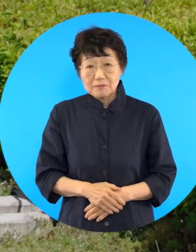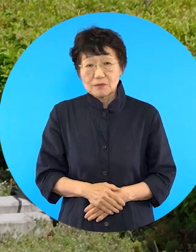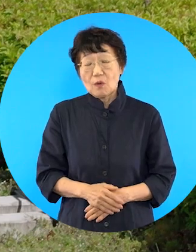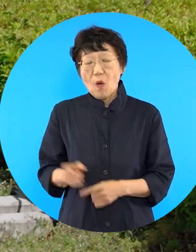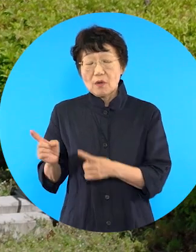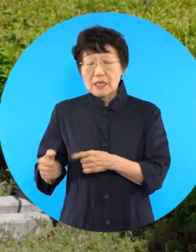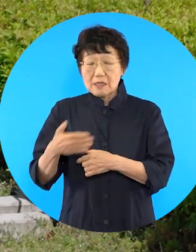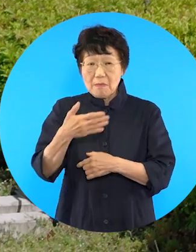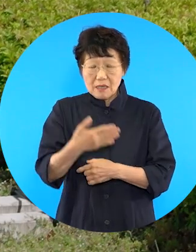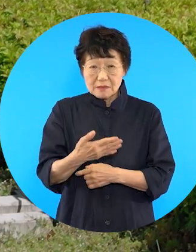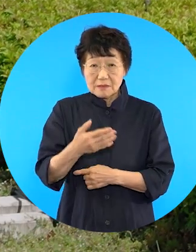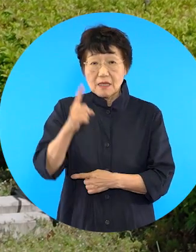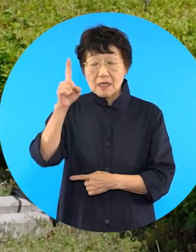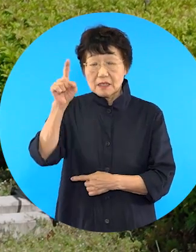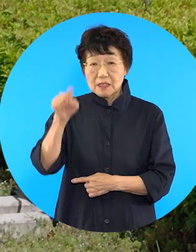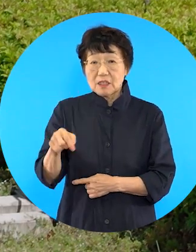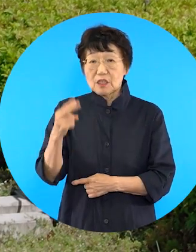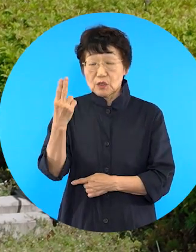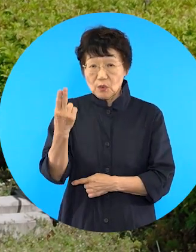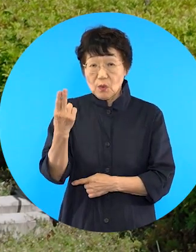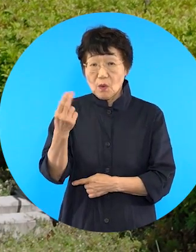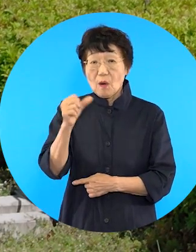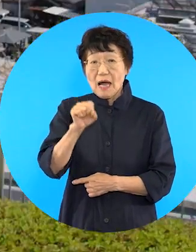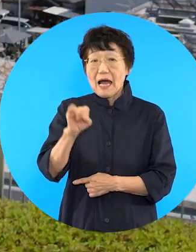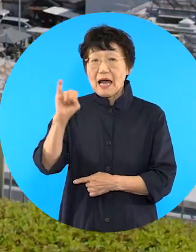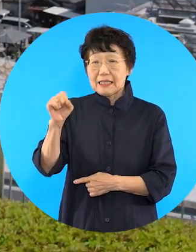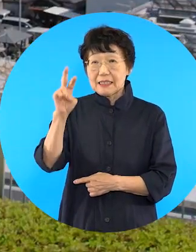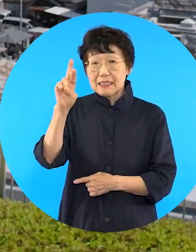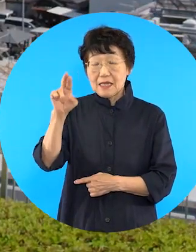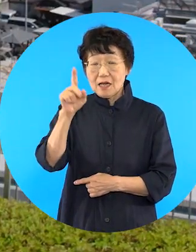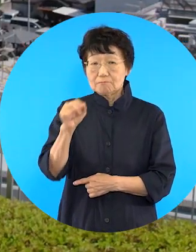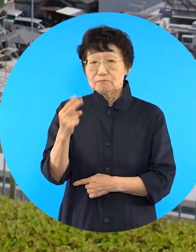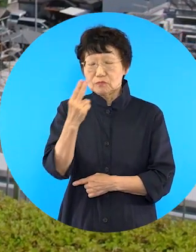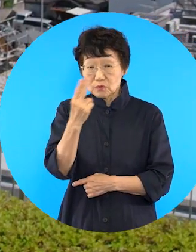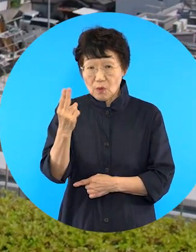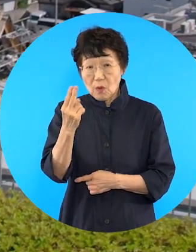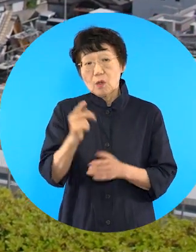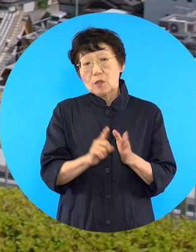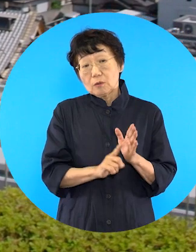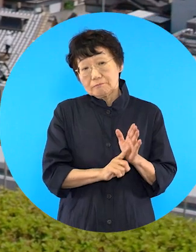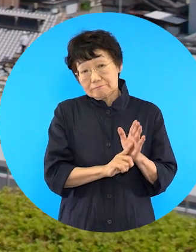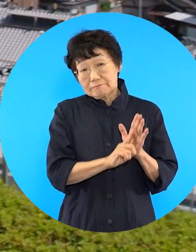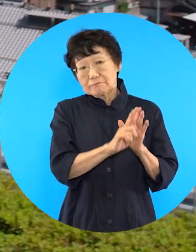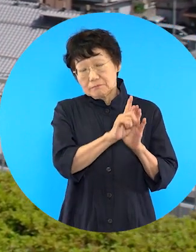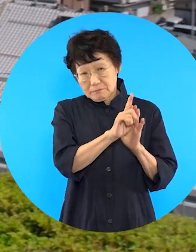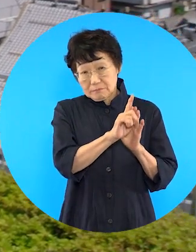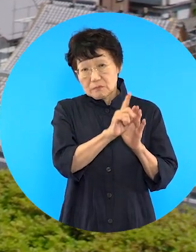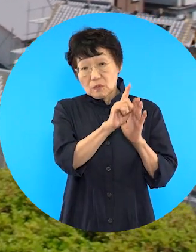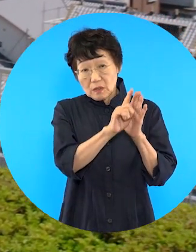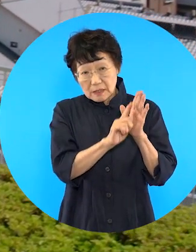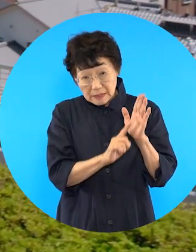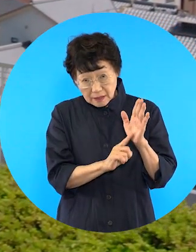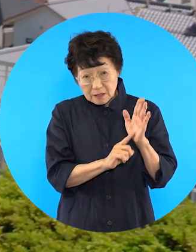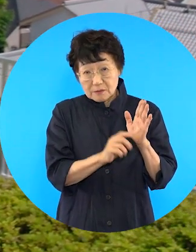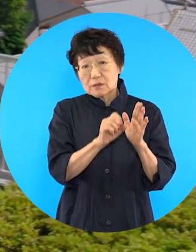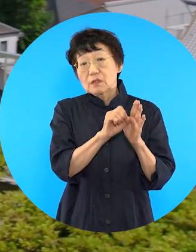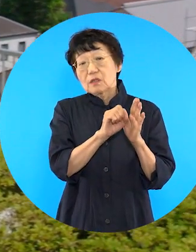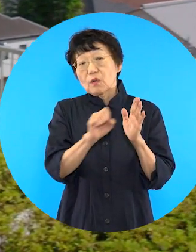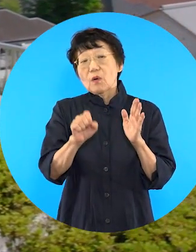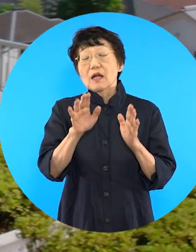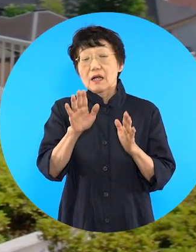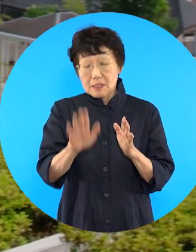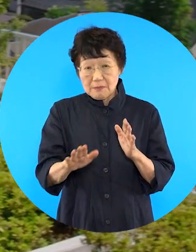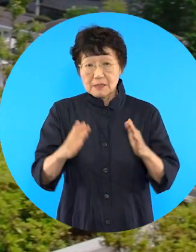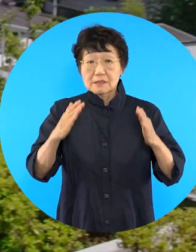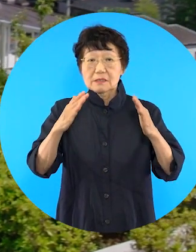化はですね、ヒートアイランド現象の抑制やですね、あとはですね、住宅地に近いので街並みに溶け込むとい